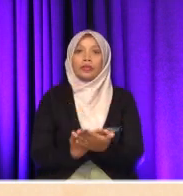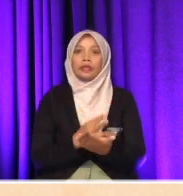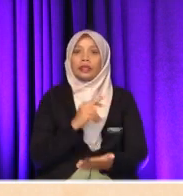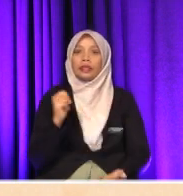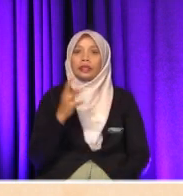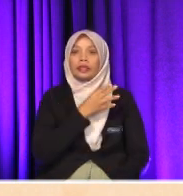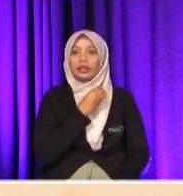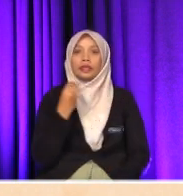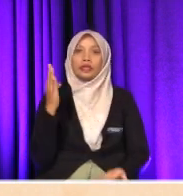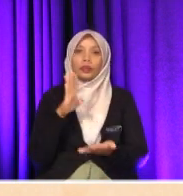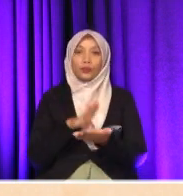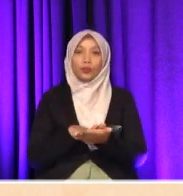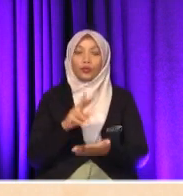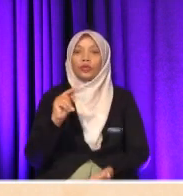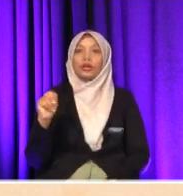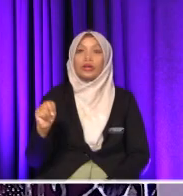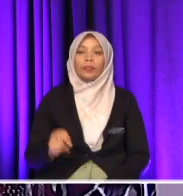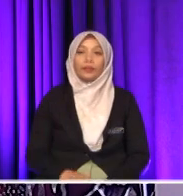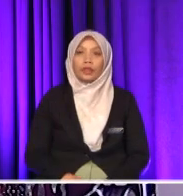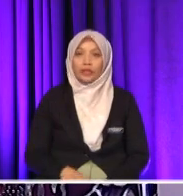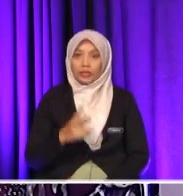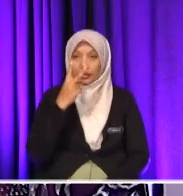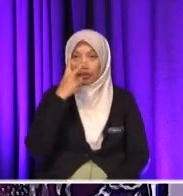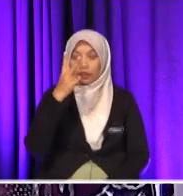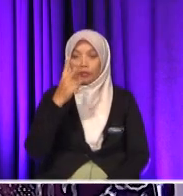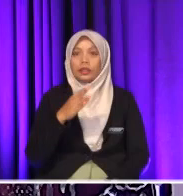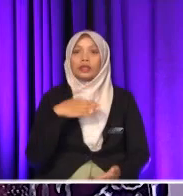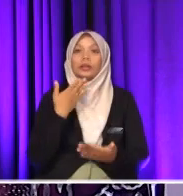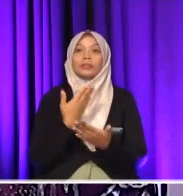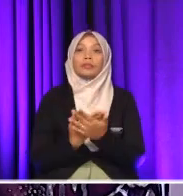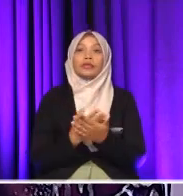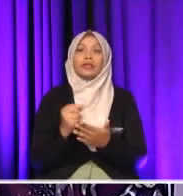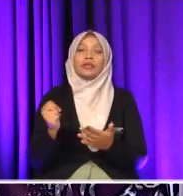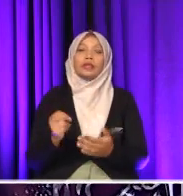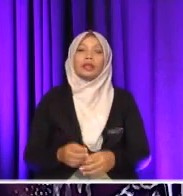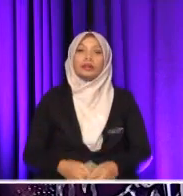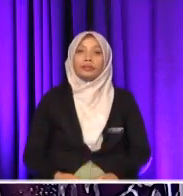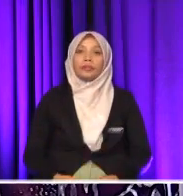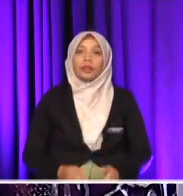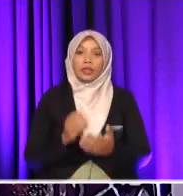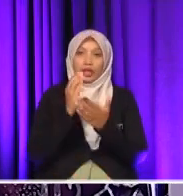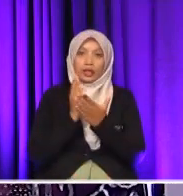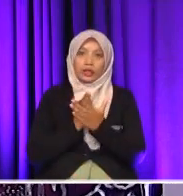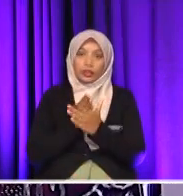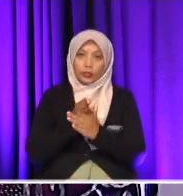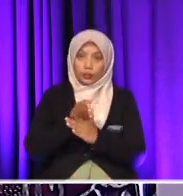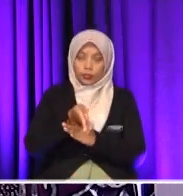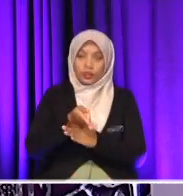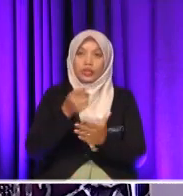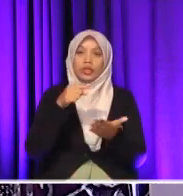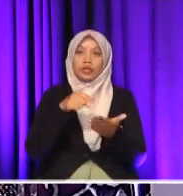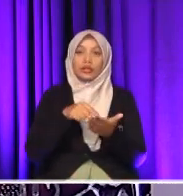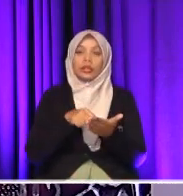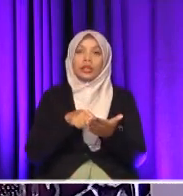Mari kita lihat satu demi satu apakah kebaikan dan keburukan Oke sistem terus oke pertama sistem terus ini